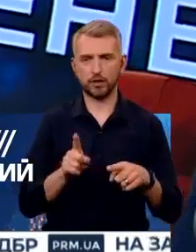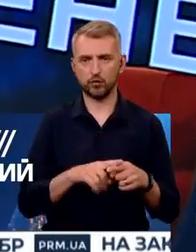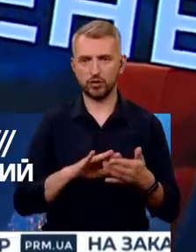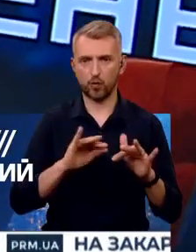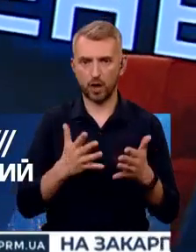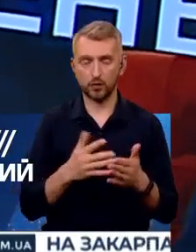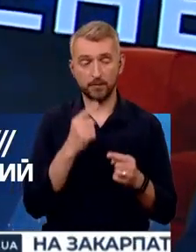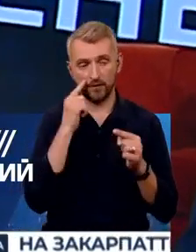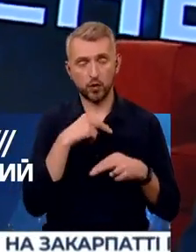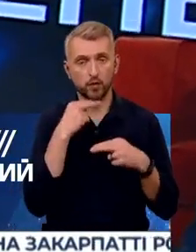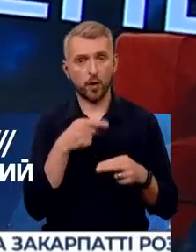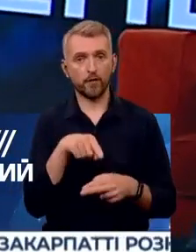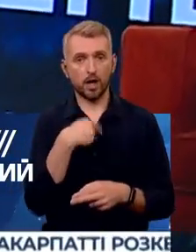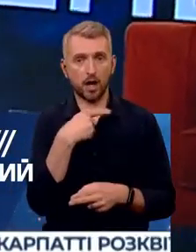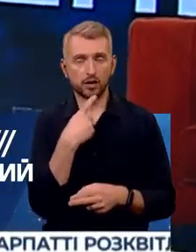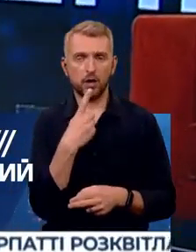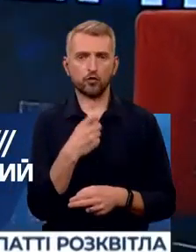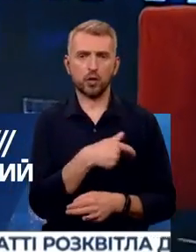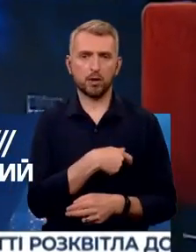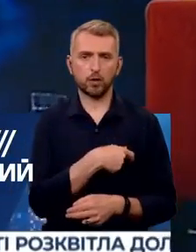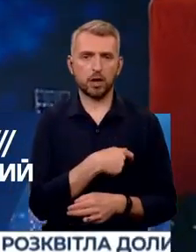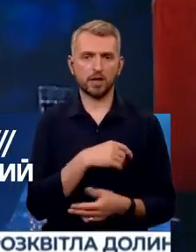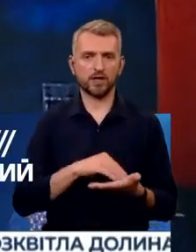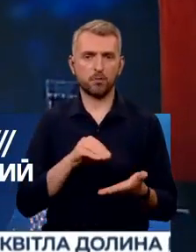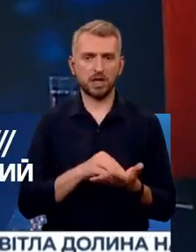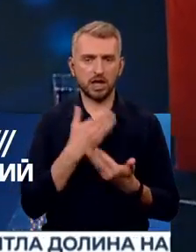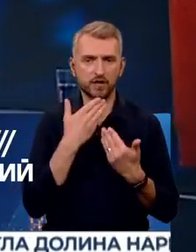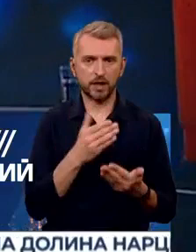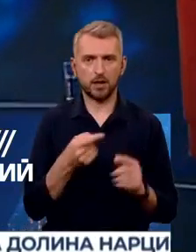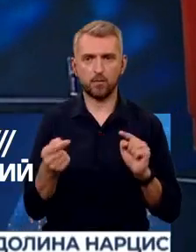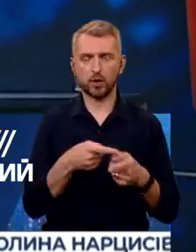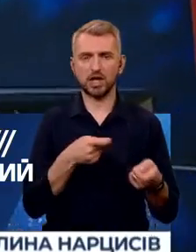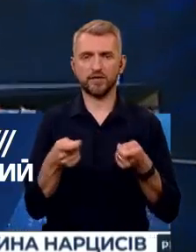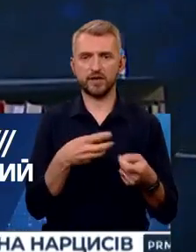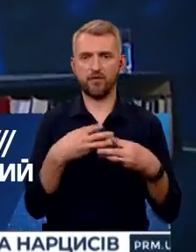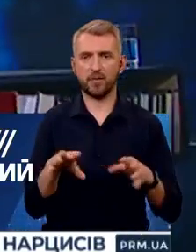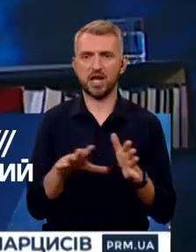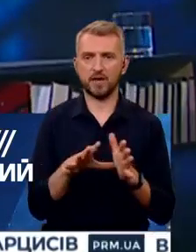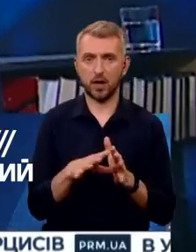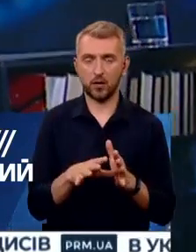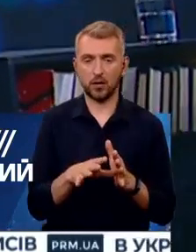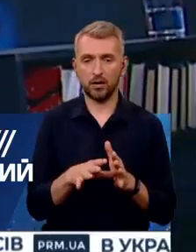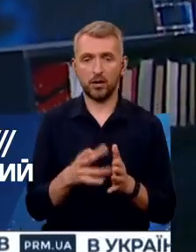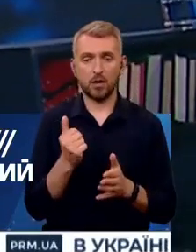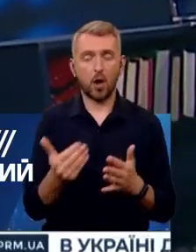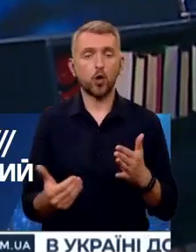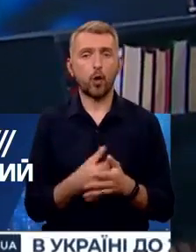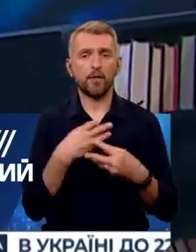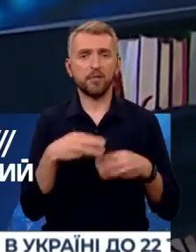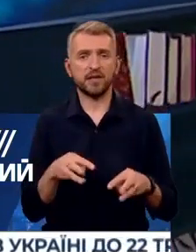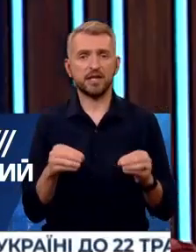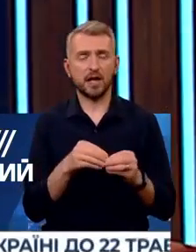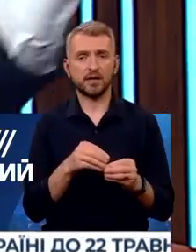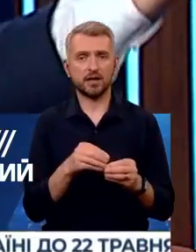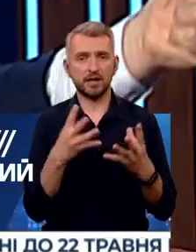ситуацію. Зверніть увагу, от ви кажете, там 100 депутатів написали звернення проти керівництва Міненерго. Да та новий міністр 10 днів